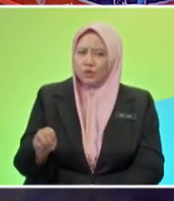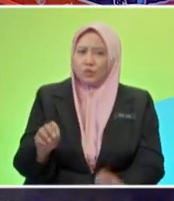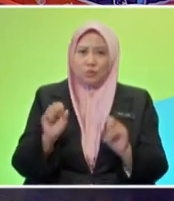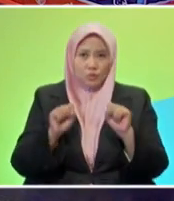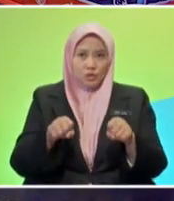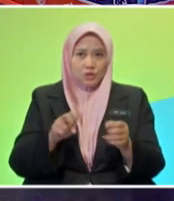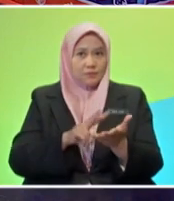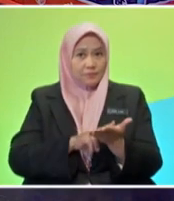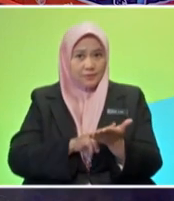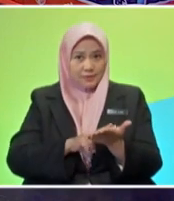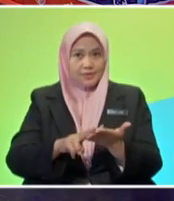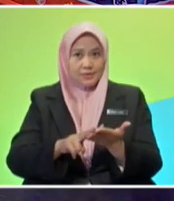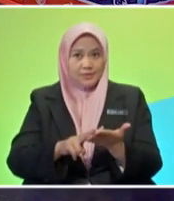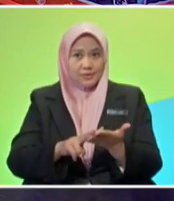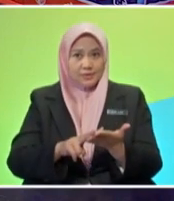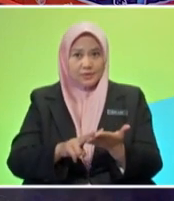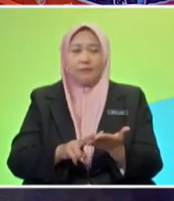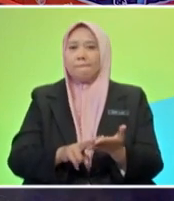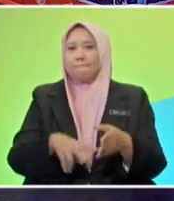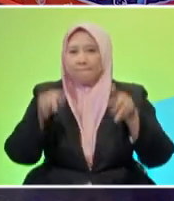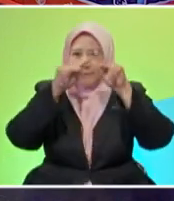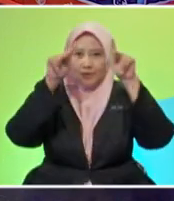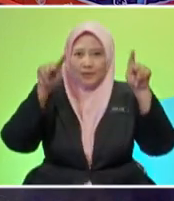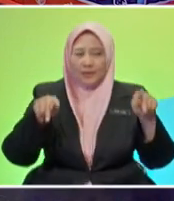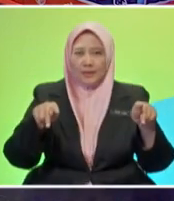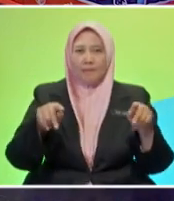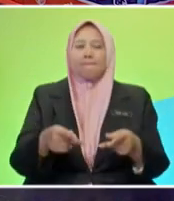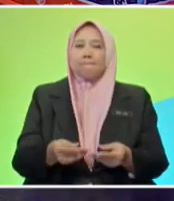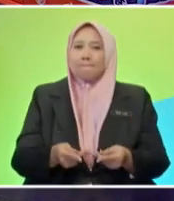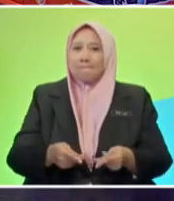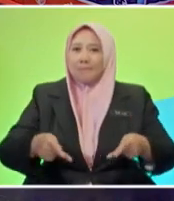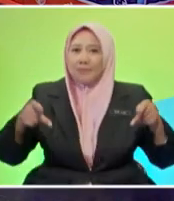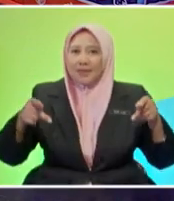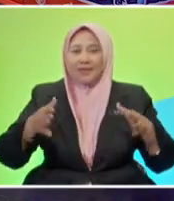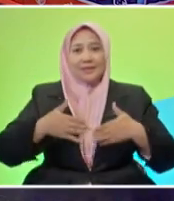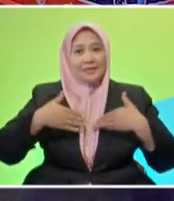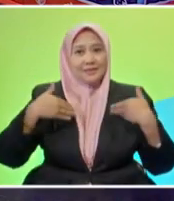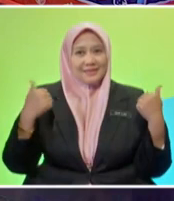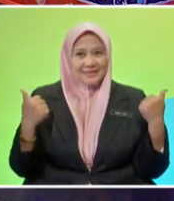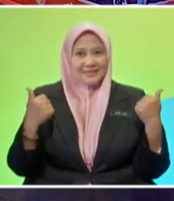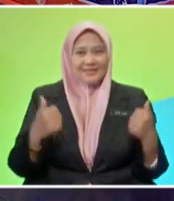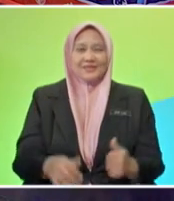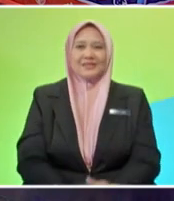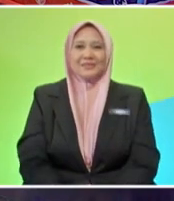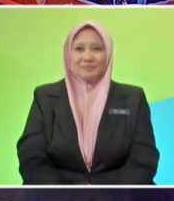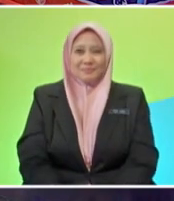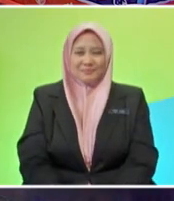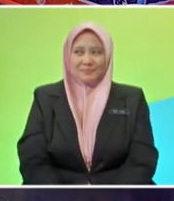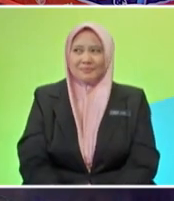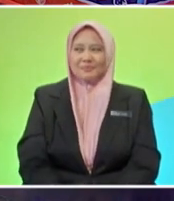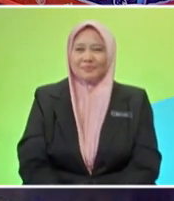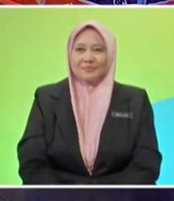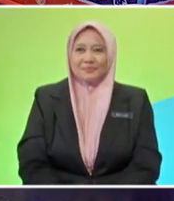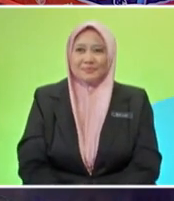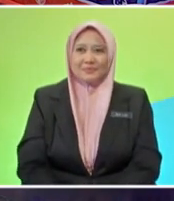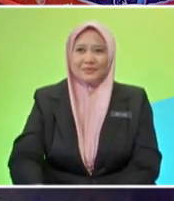petikan pinggan sihat Malaysia ni? Macam di atas kepala saya ni. Ada sesiapa nak cuba baca? Cuba, cuba angkat kita tangan. Kita persilakan